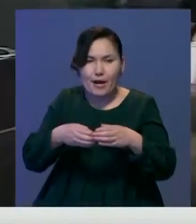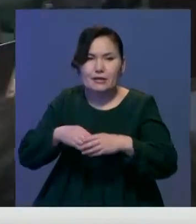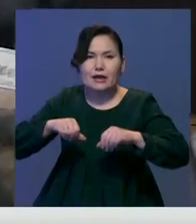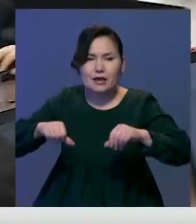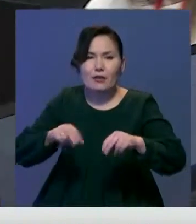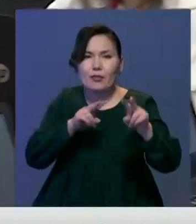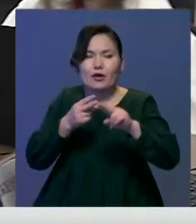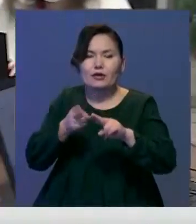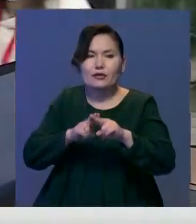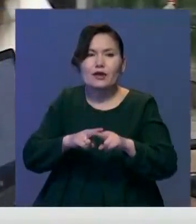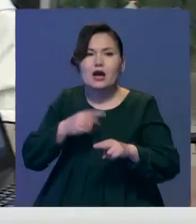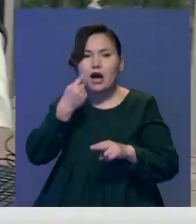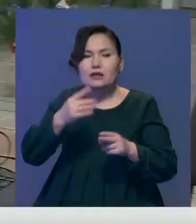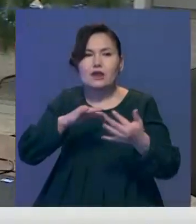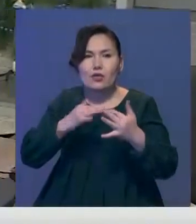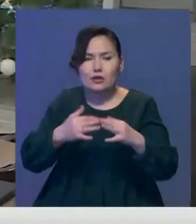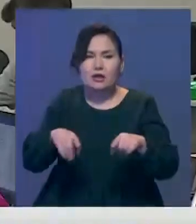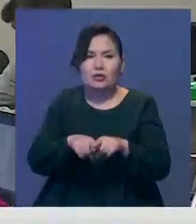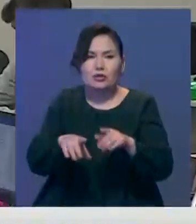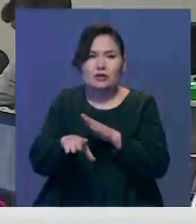ауылдарда да осы талап сақталады.